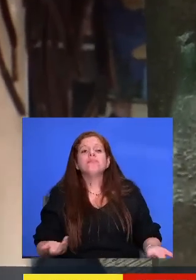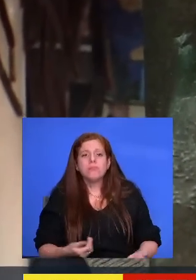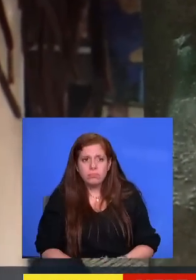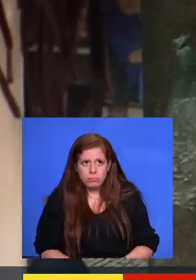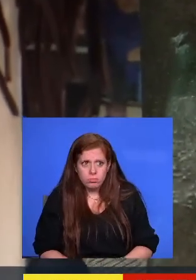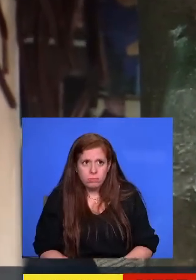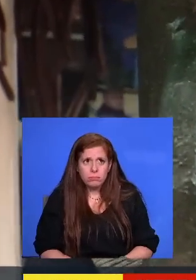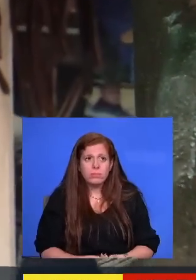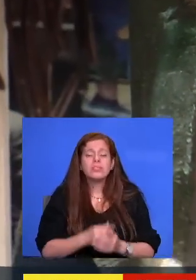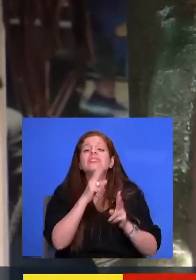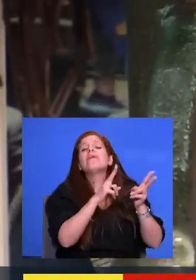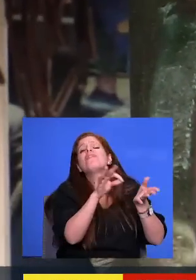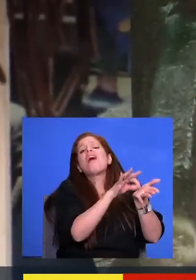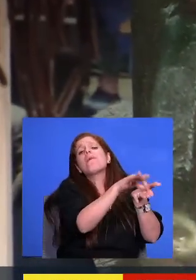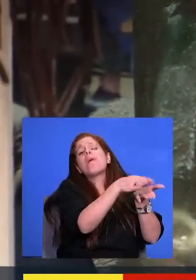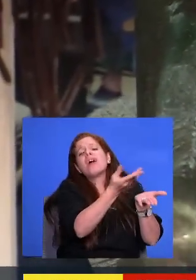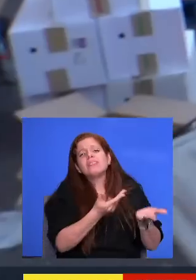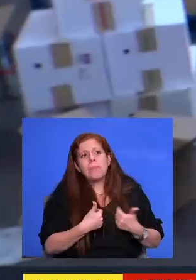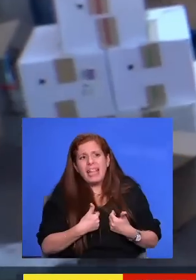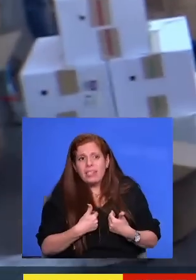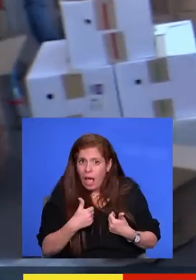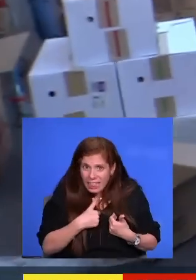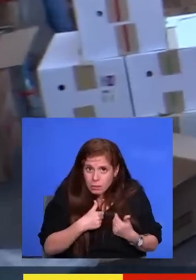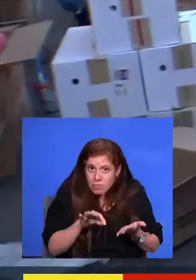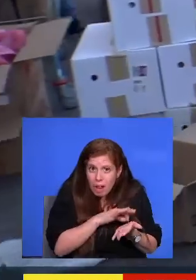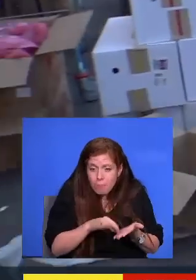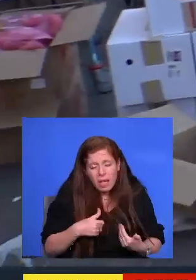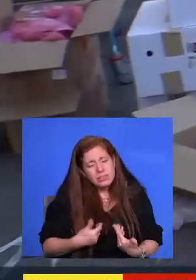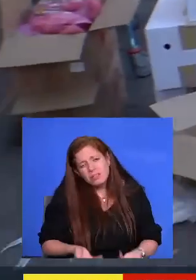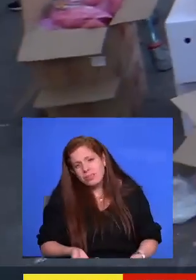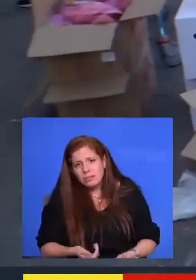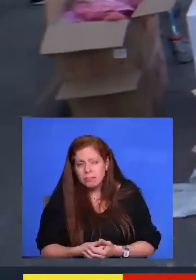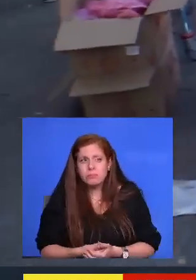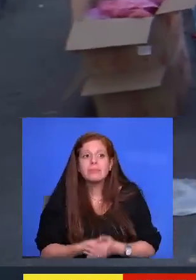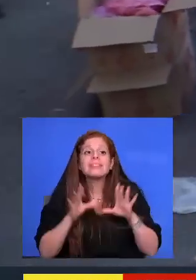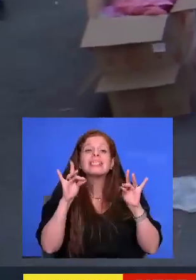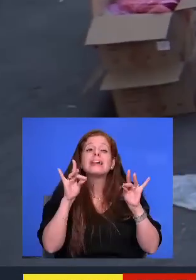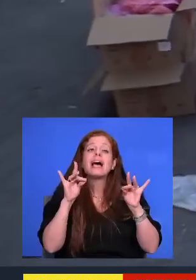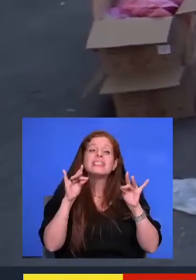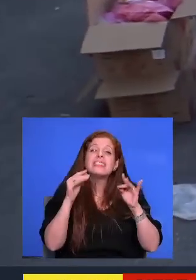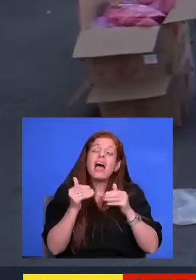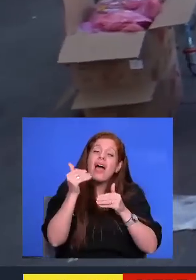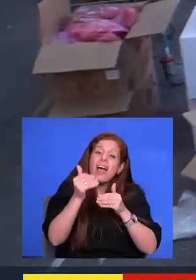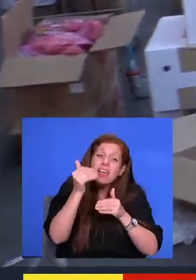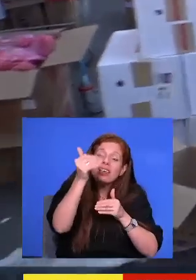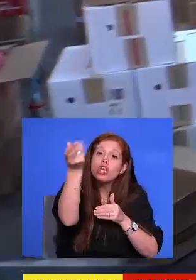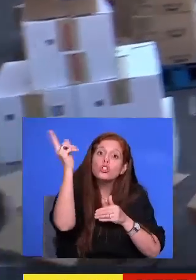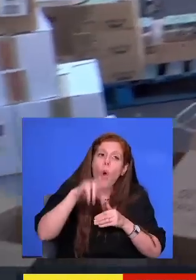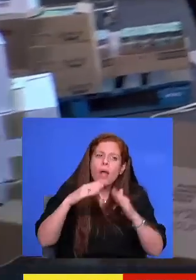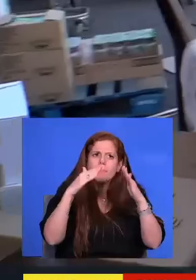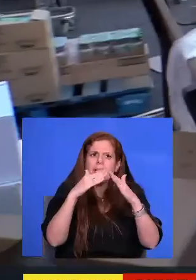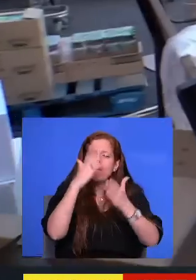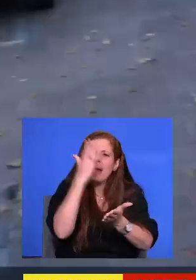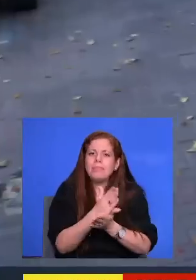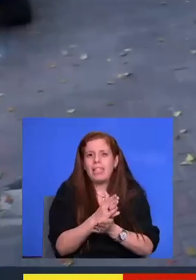זה פלאפייס, אני מה, אני לא פלאפייס. בערך 10 מבנים קדימה יש עוד ביטן באמצע המדרכה. הנה,